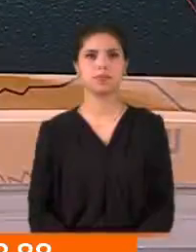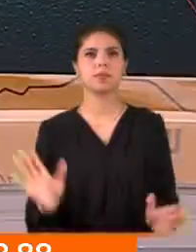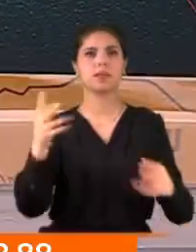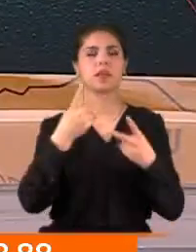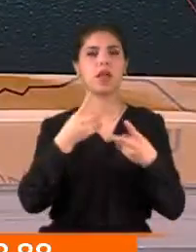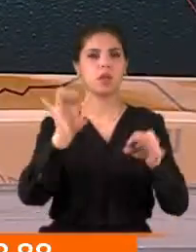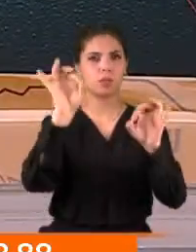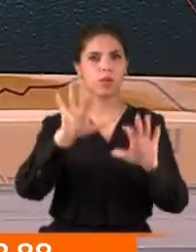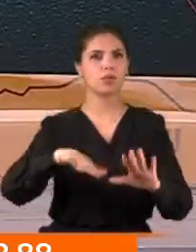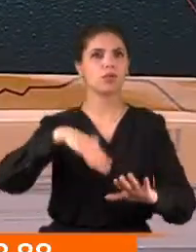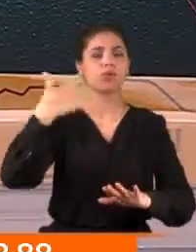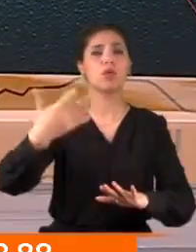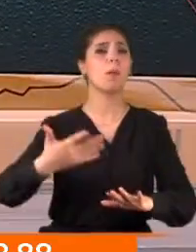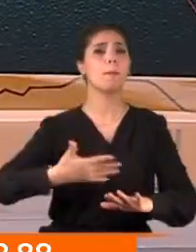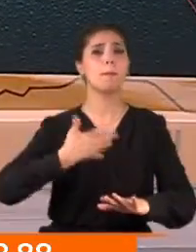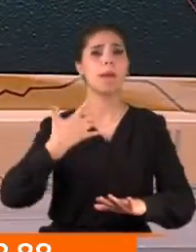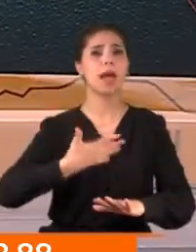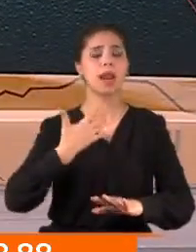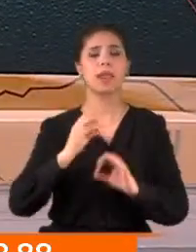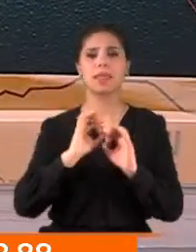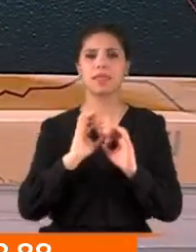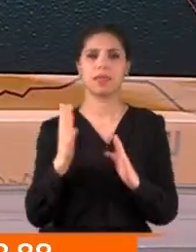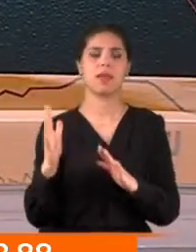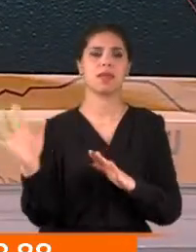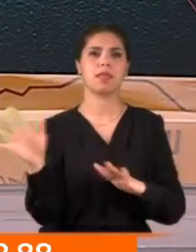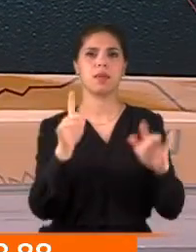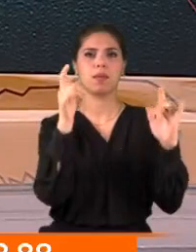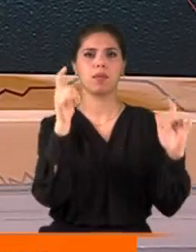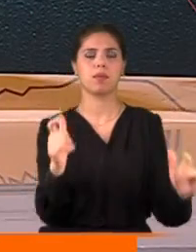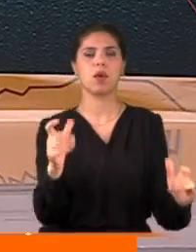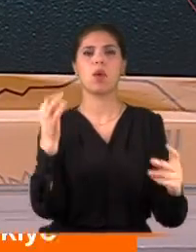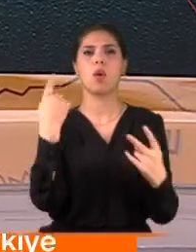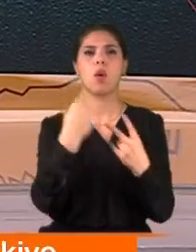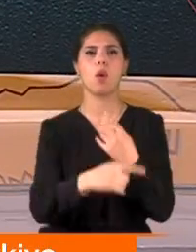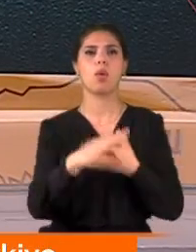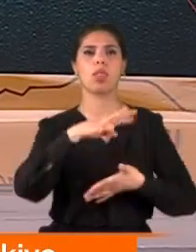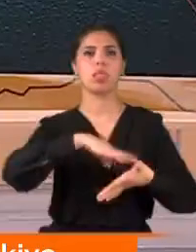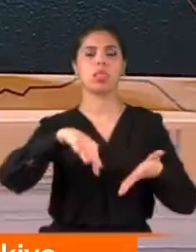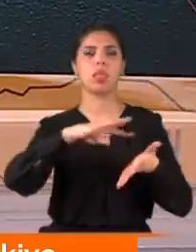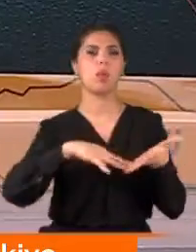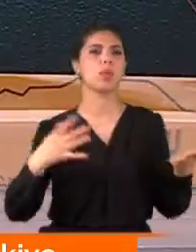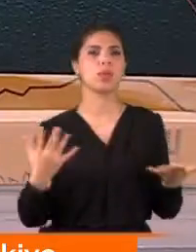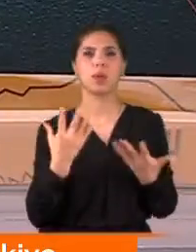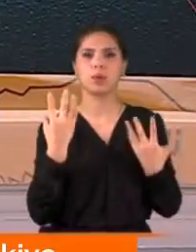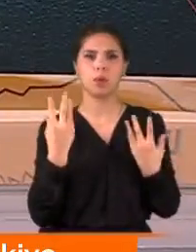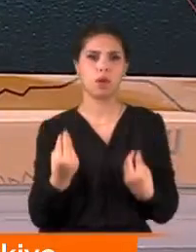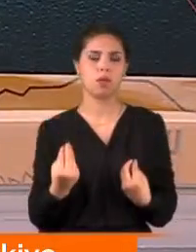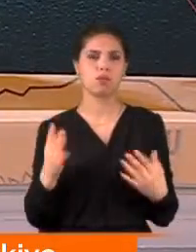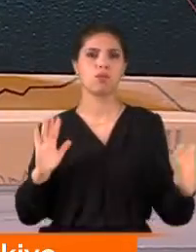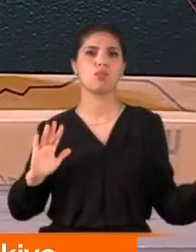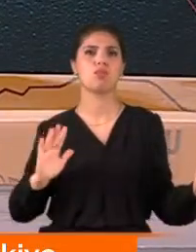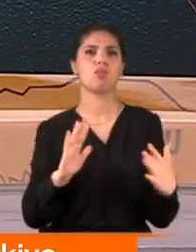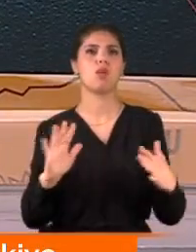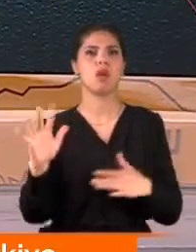Sandıklar açılmaya başladıktan sonra en çok merak edilenlerden biri de deprem bölgesinde oy tablosunun nasıl şekilleneceğiydi.